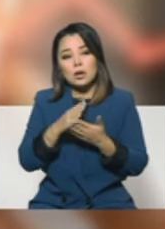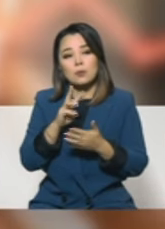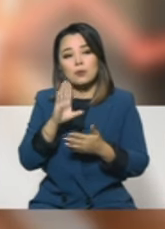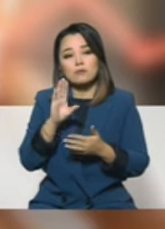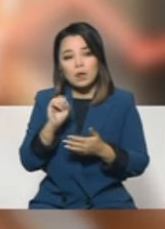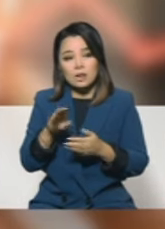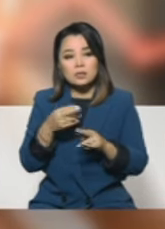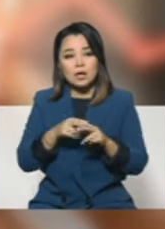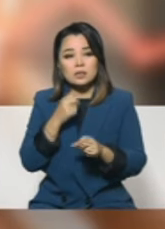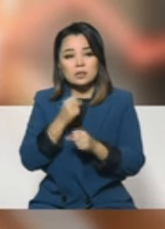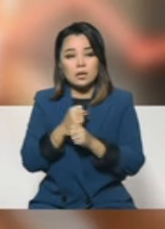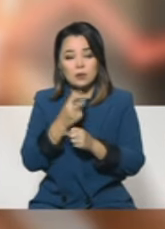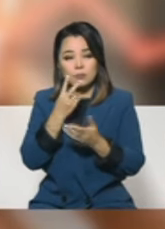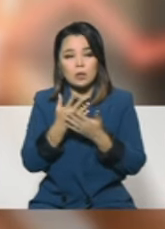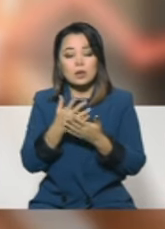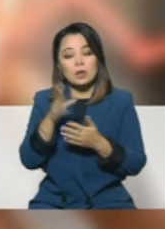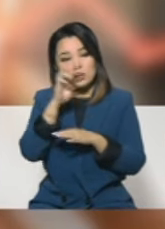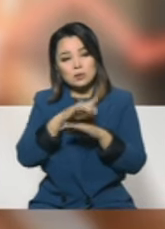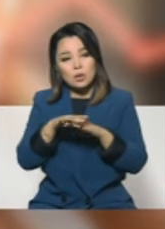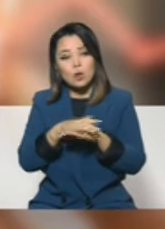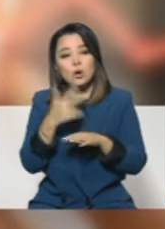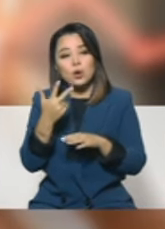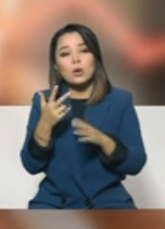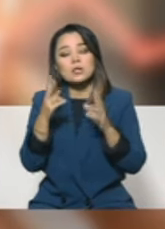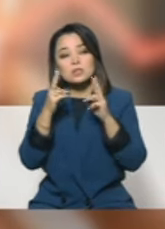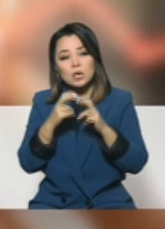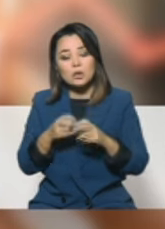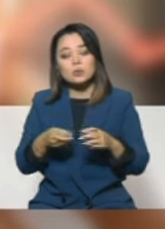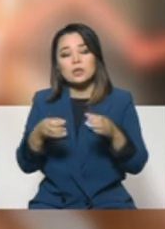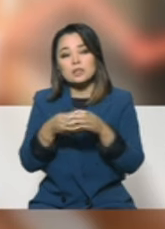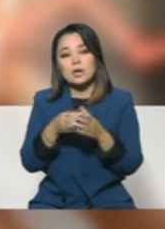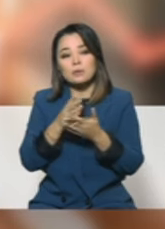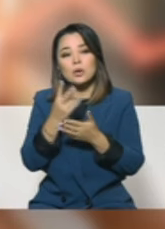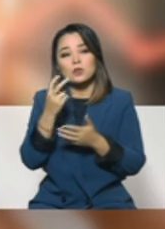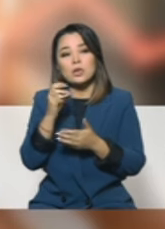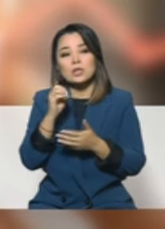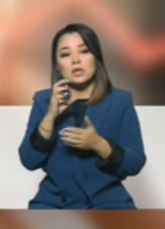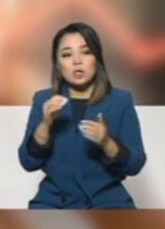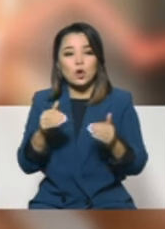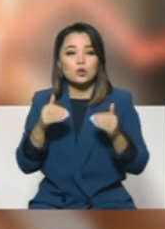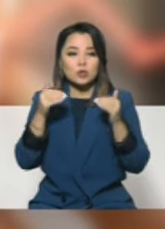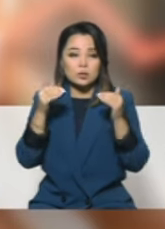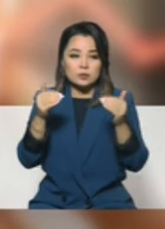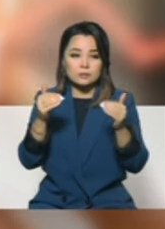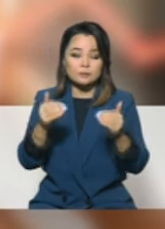нұсқасын қарастырып отыр. Бұл елдегі 3 зерттеу реакторынан 200 есе үлкен.